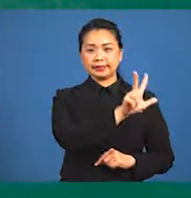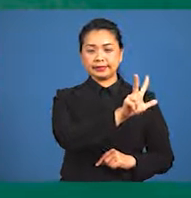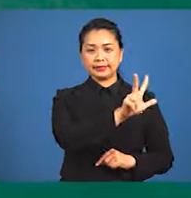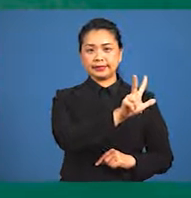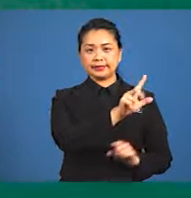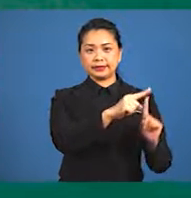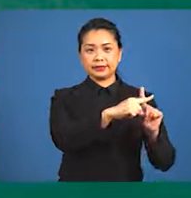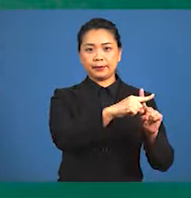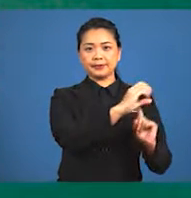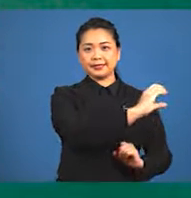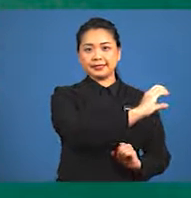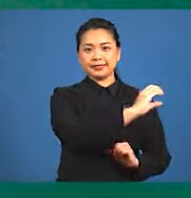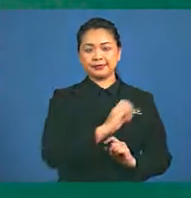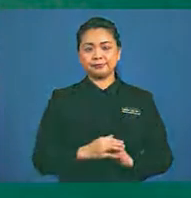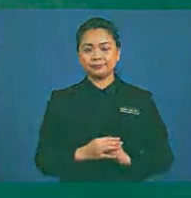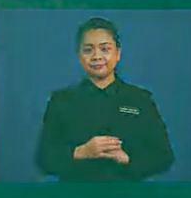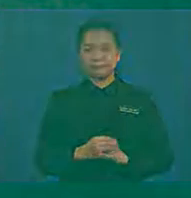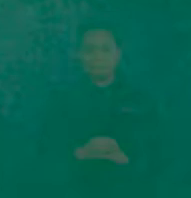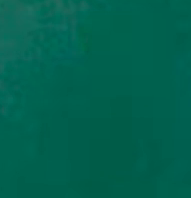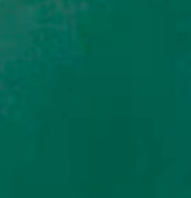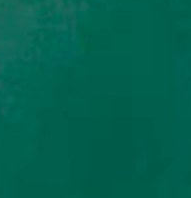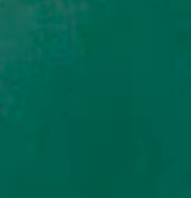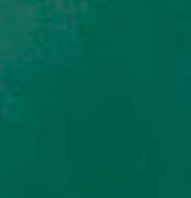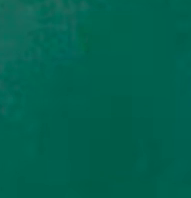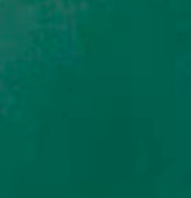3 tambah c.